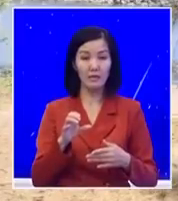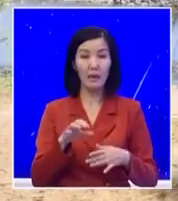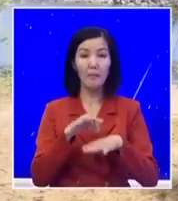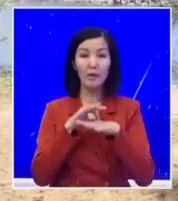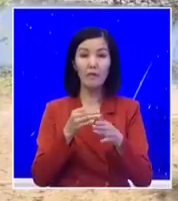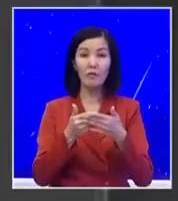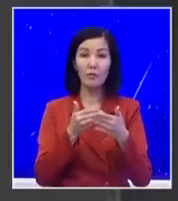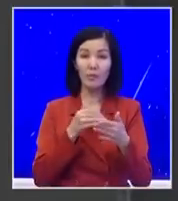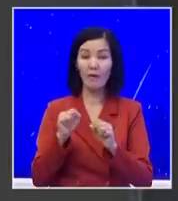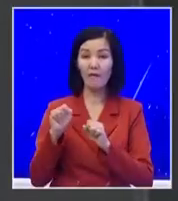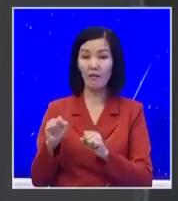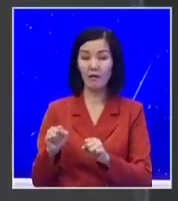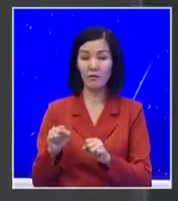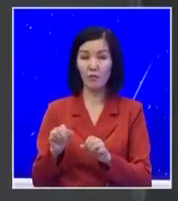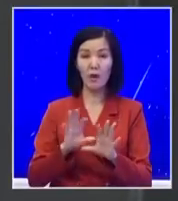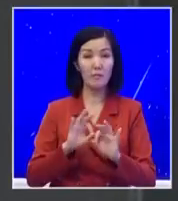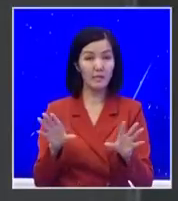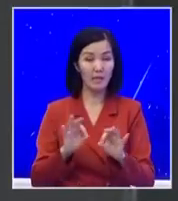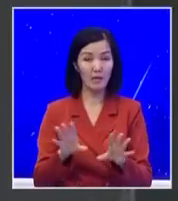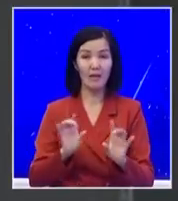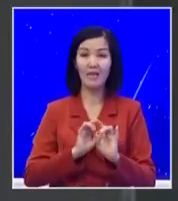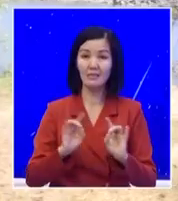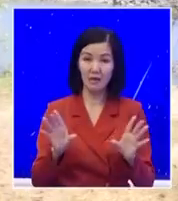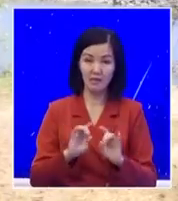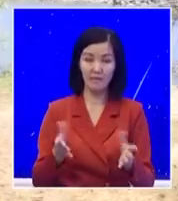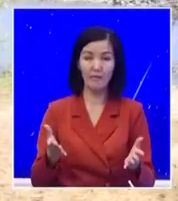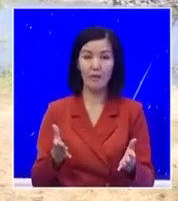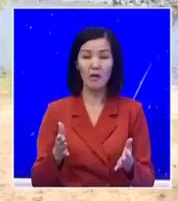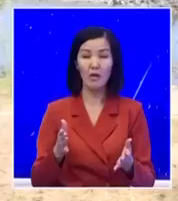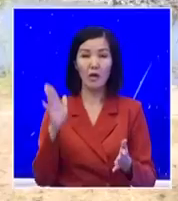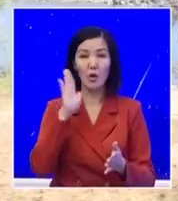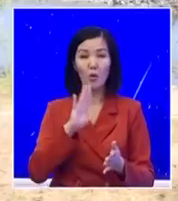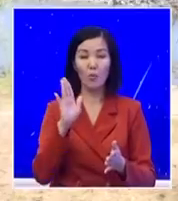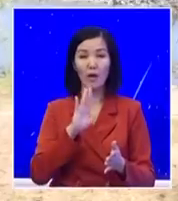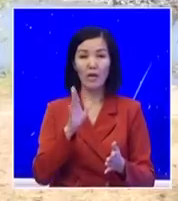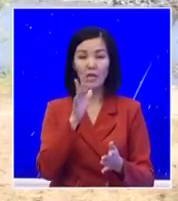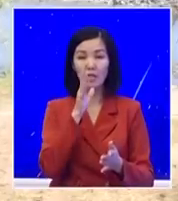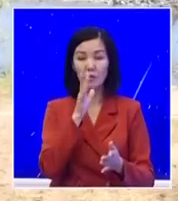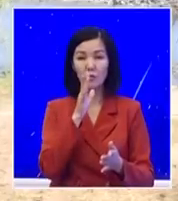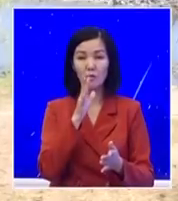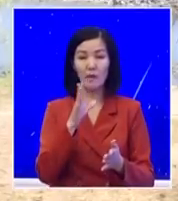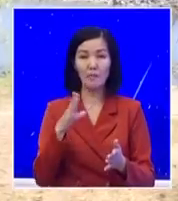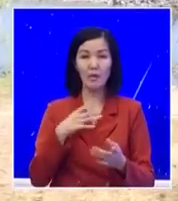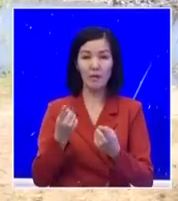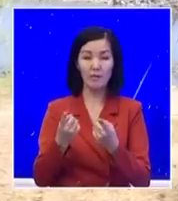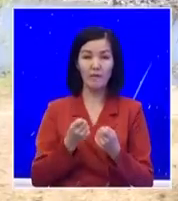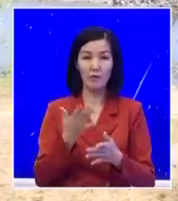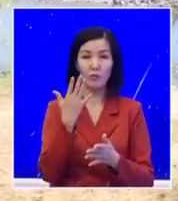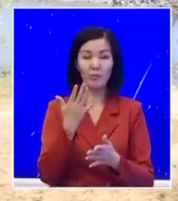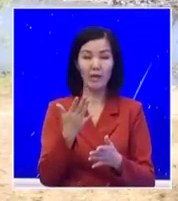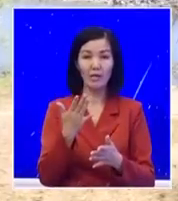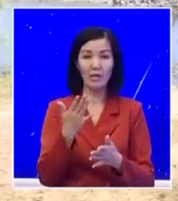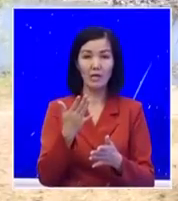проводим профилактику. За купальный сезон по городу Талдыкурган было привлечено 5 человек